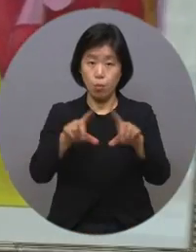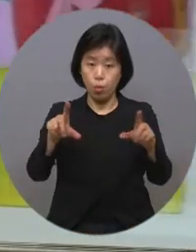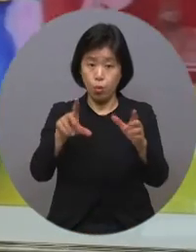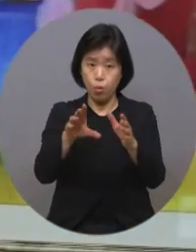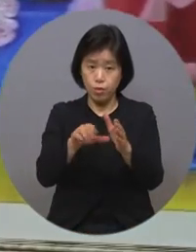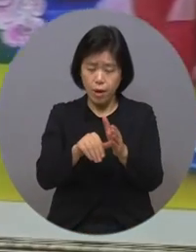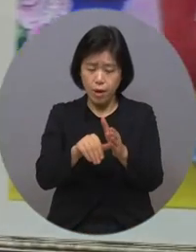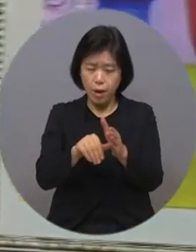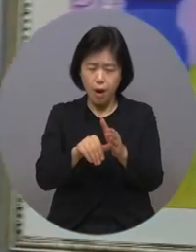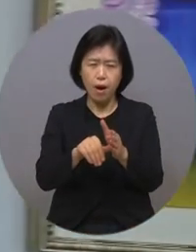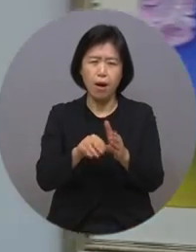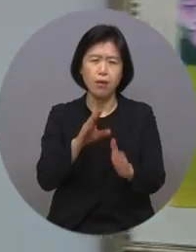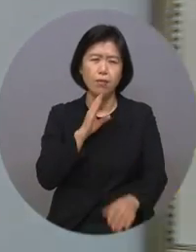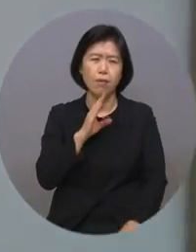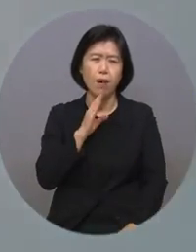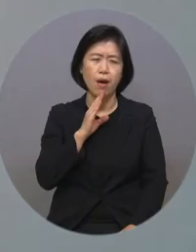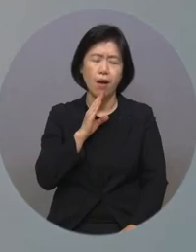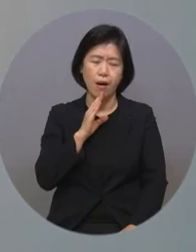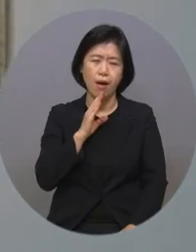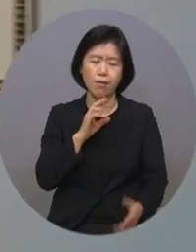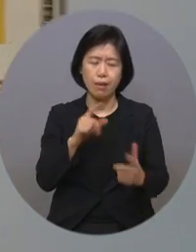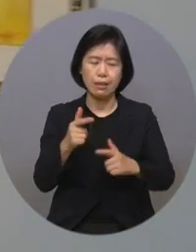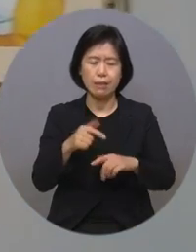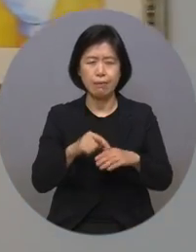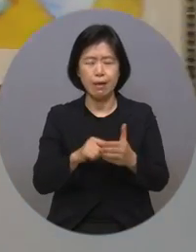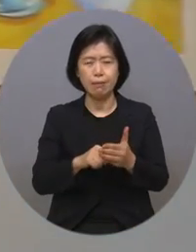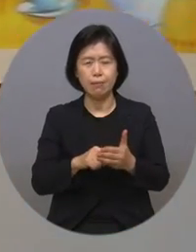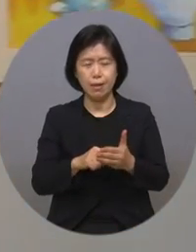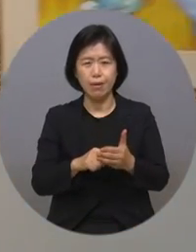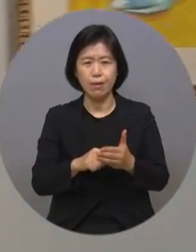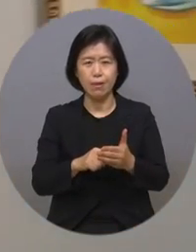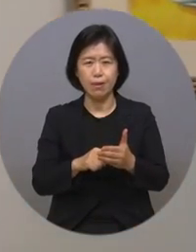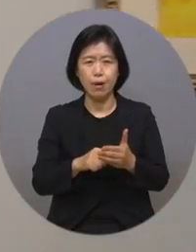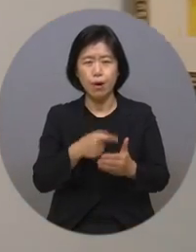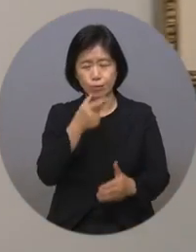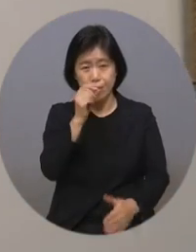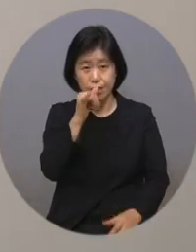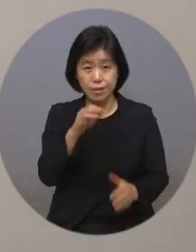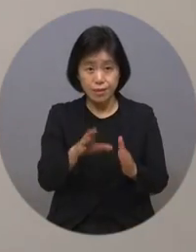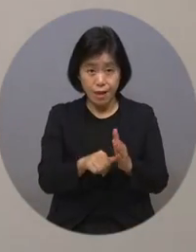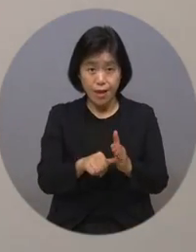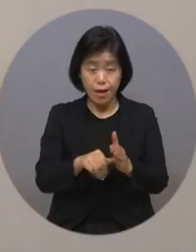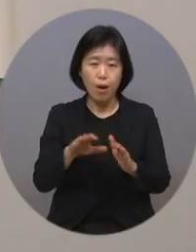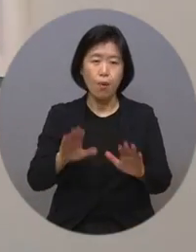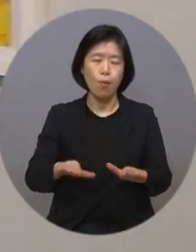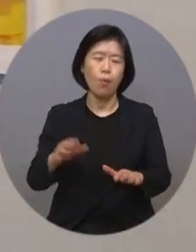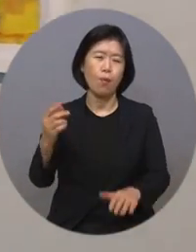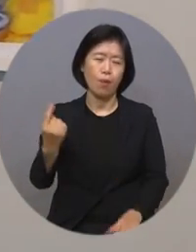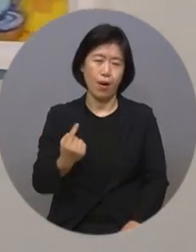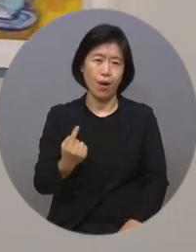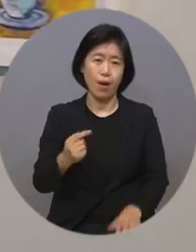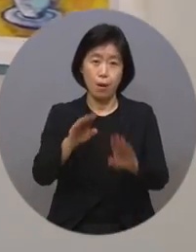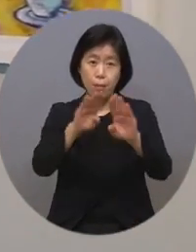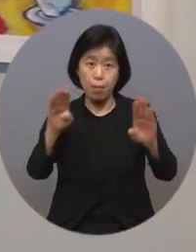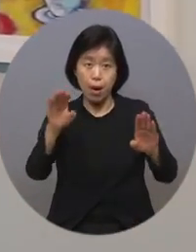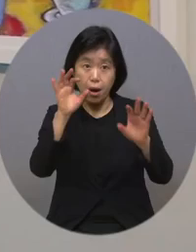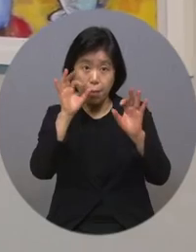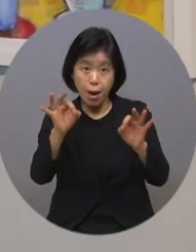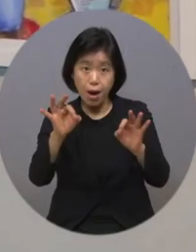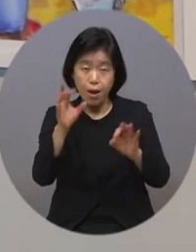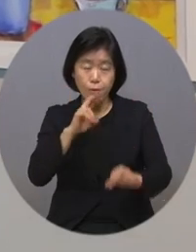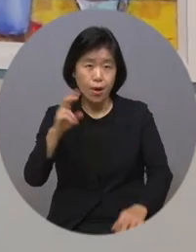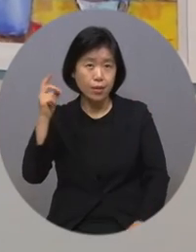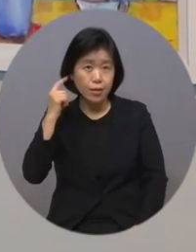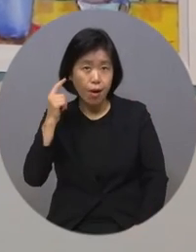소중함이 절실한 이때 이 미술 작품과 아름다운 음악의 앙상블은 잠시나마 발걸음을 멈추게 해